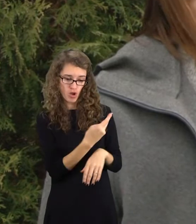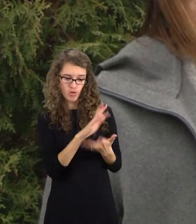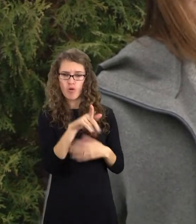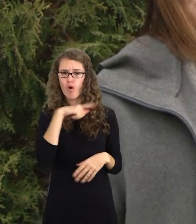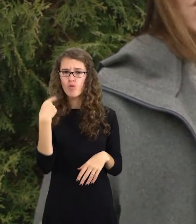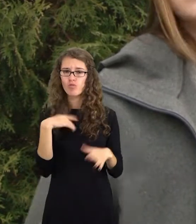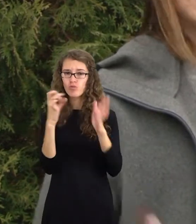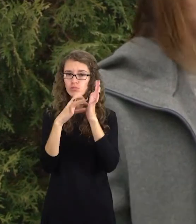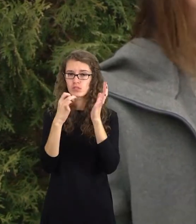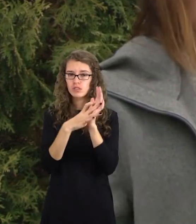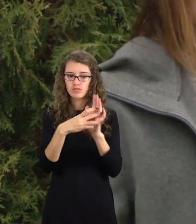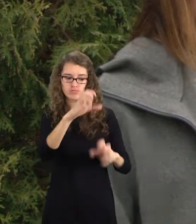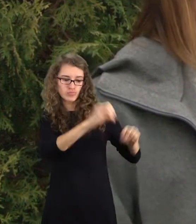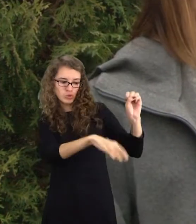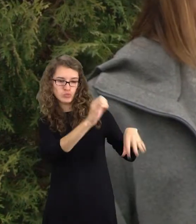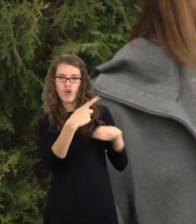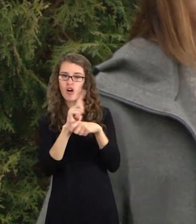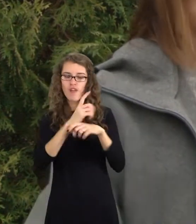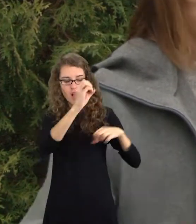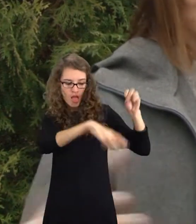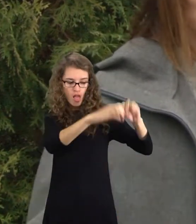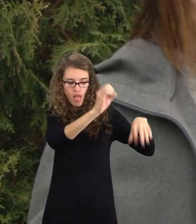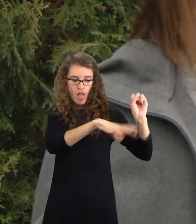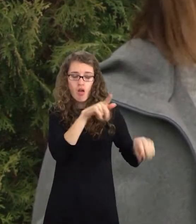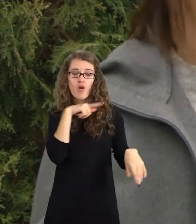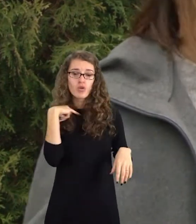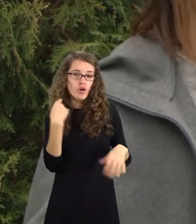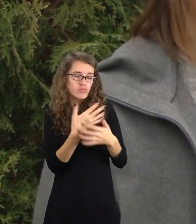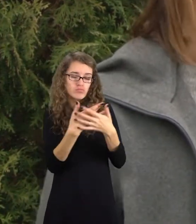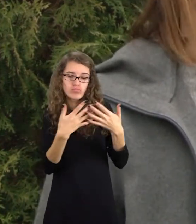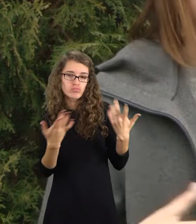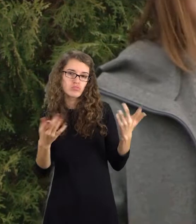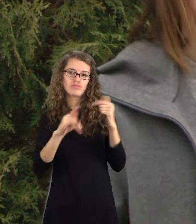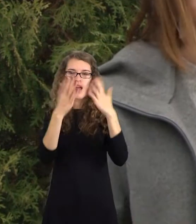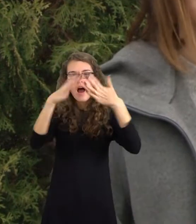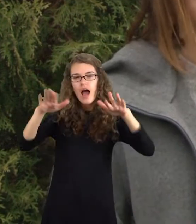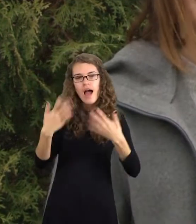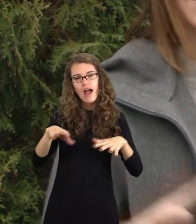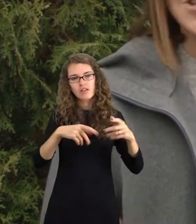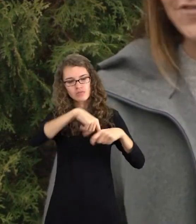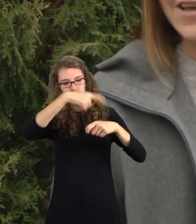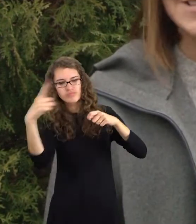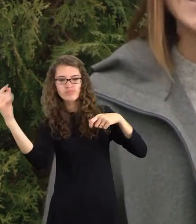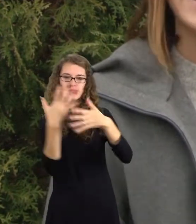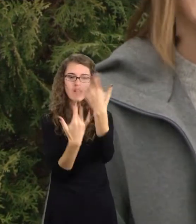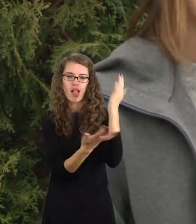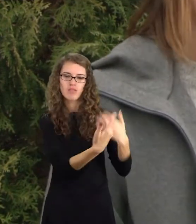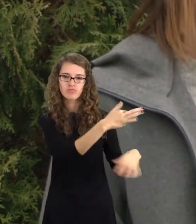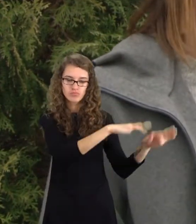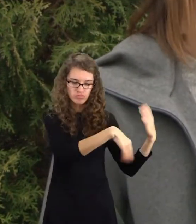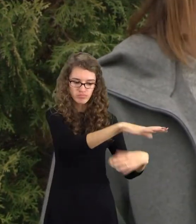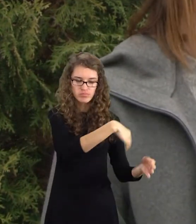krūva, žmonės prieš vėlinas tvarkėsi kapus, tai krūvo žalių visokių eglišakių ir juose mėtėsi žvakės